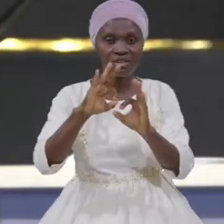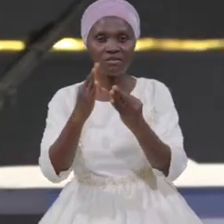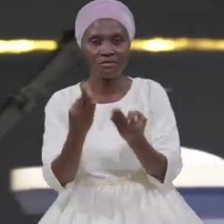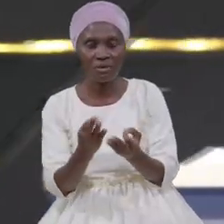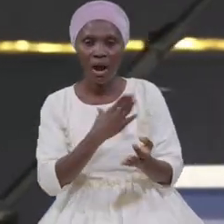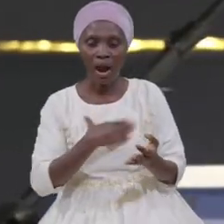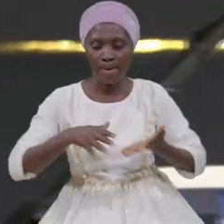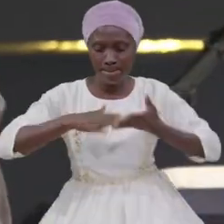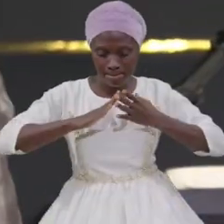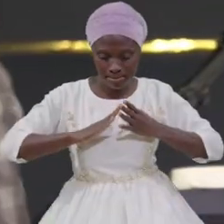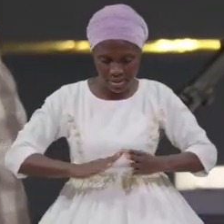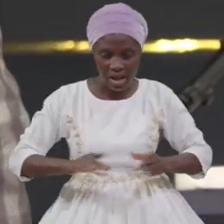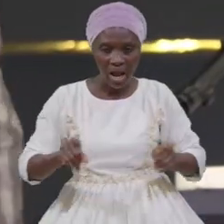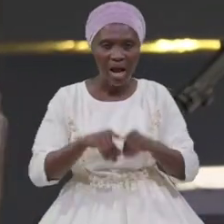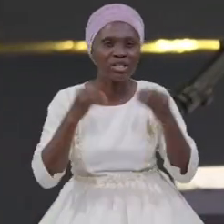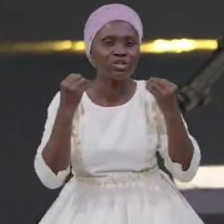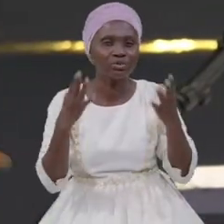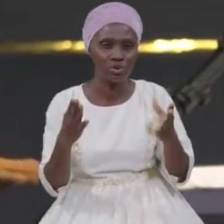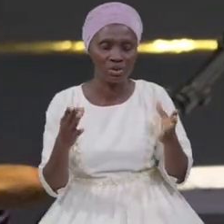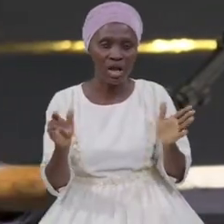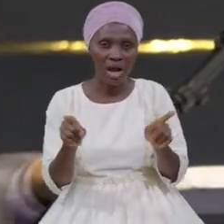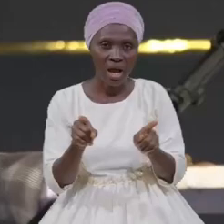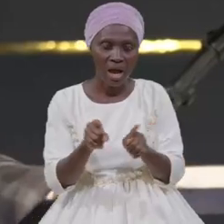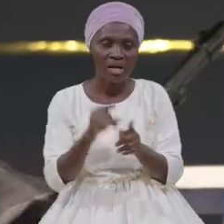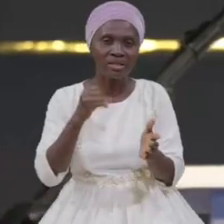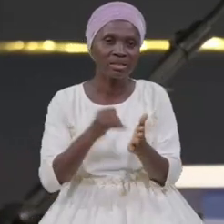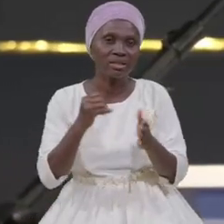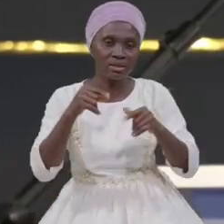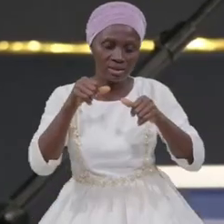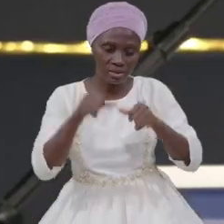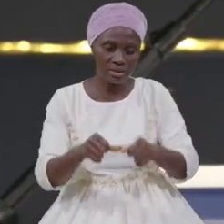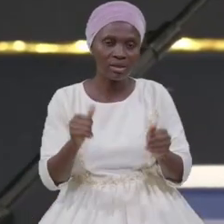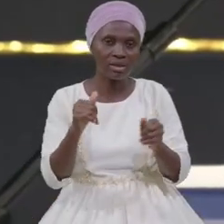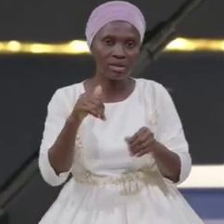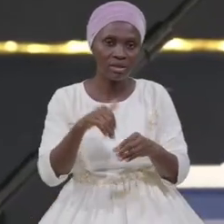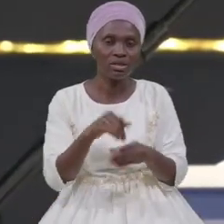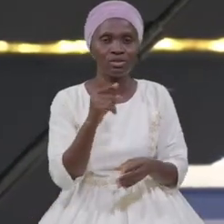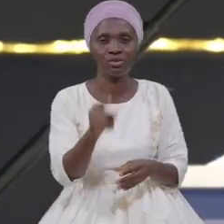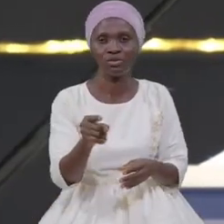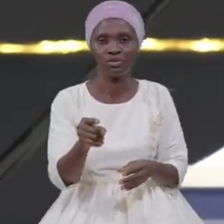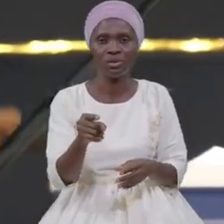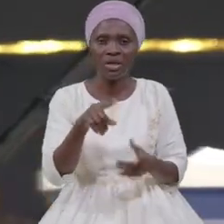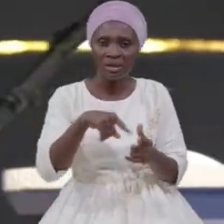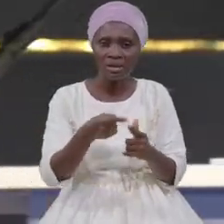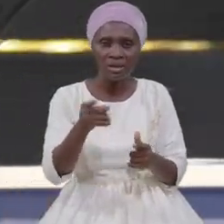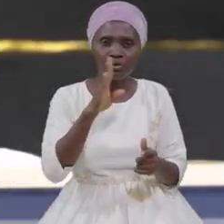paix, aussi possible que ça dépende de toi, tu es en paix avec tout le monde.